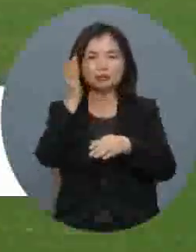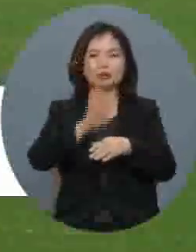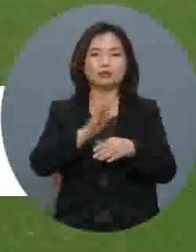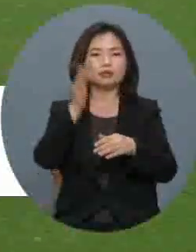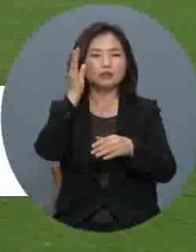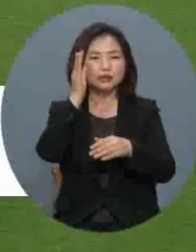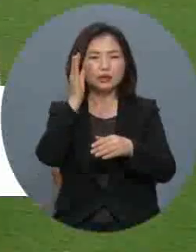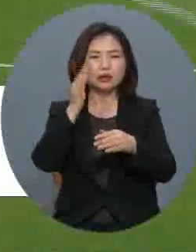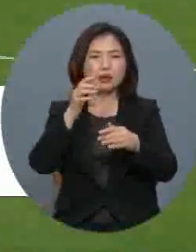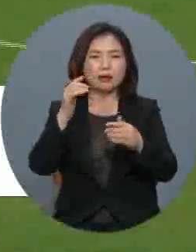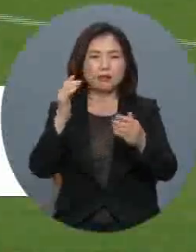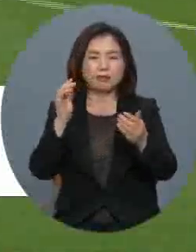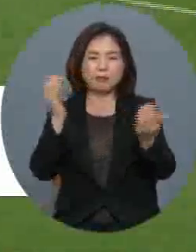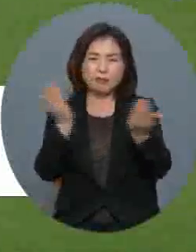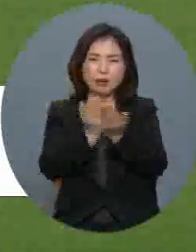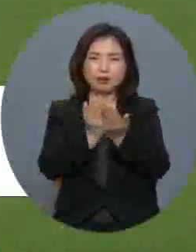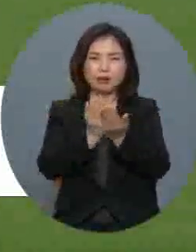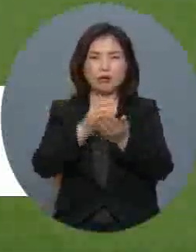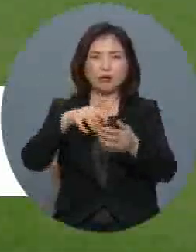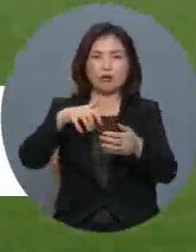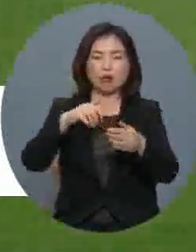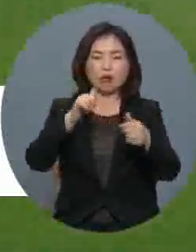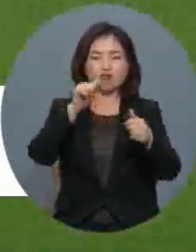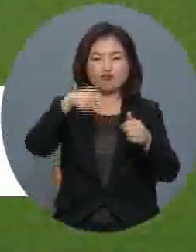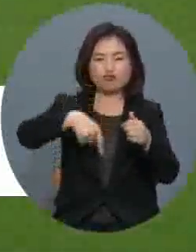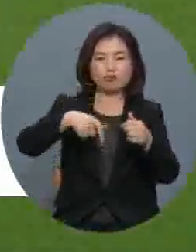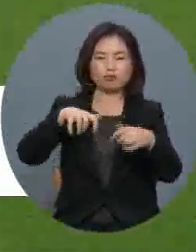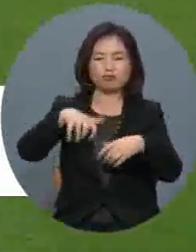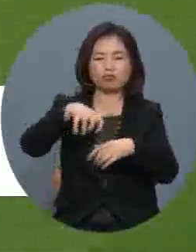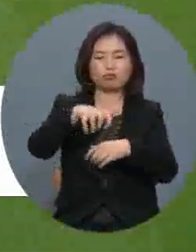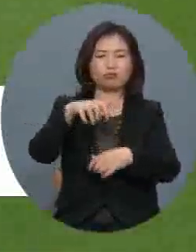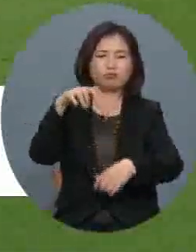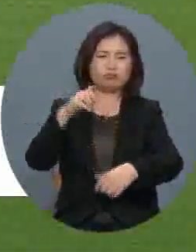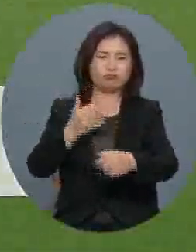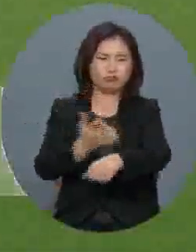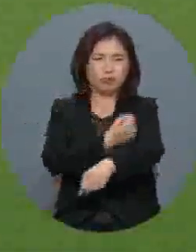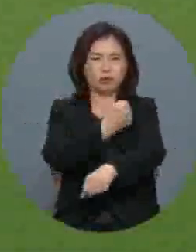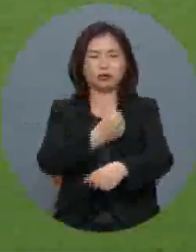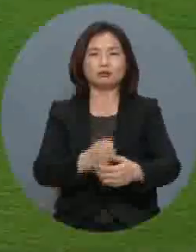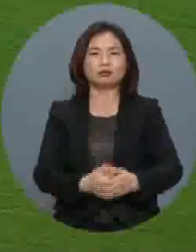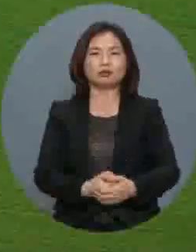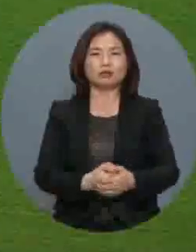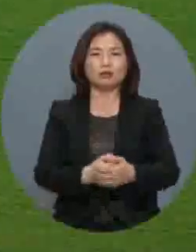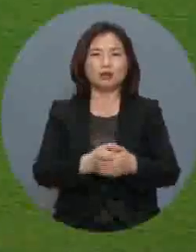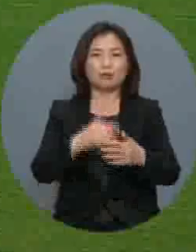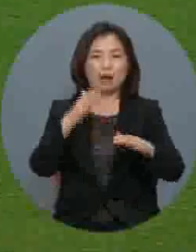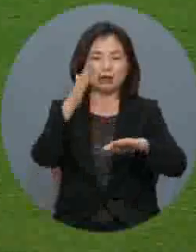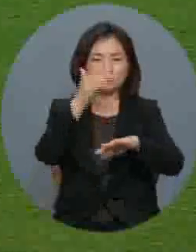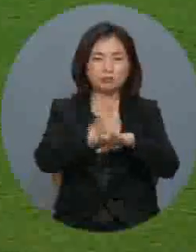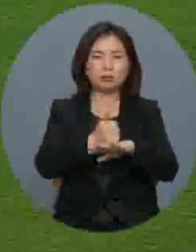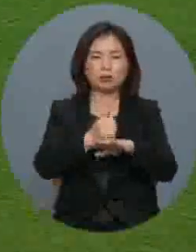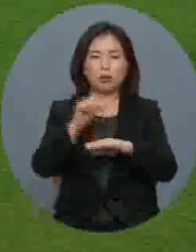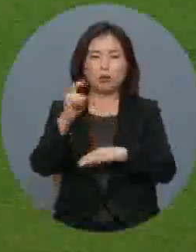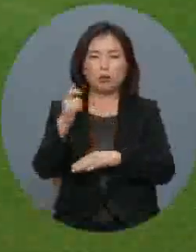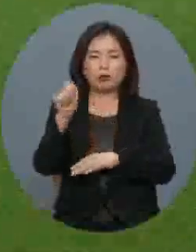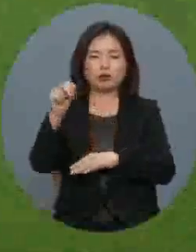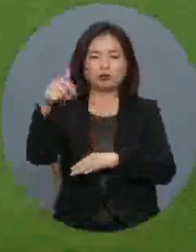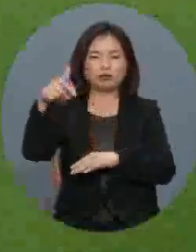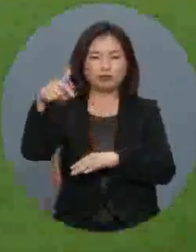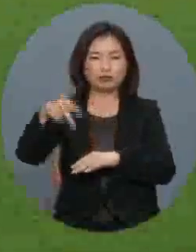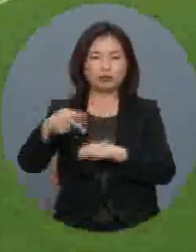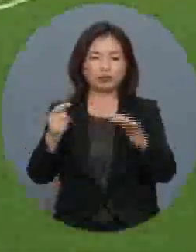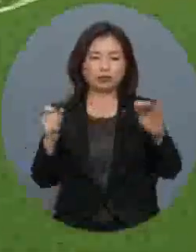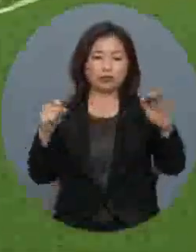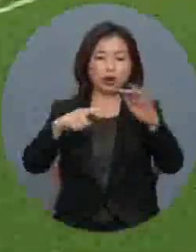기대에 걸맞은 경기를 펼치겠다는 각오로 후반전에는 일방적 공격이 이어졌습니다. 종료 직전 오현규의 극장골이